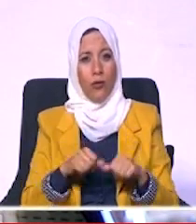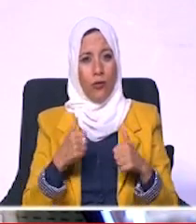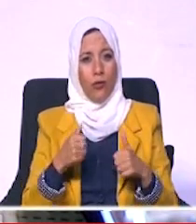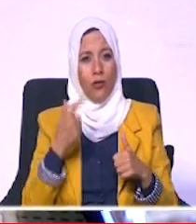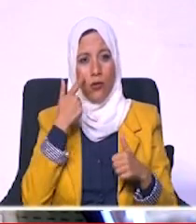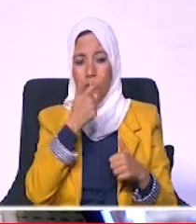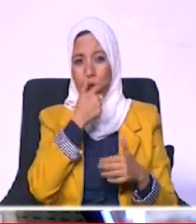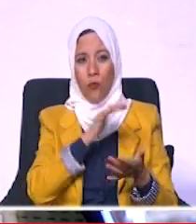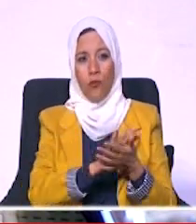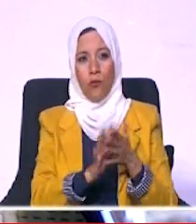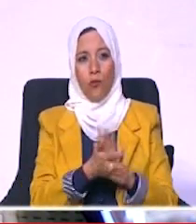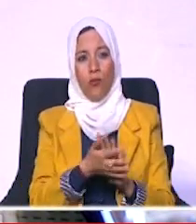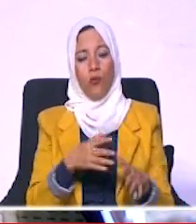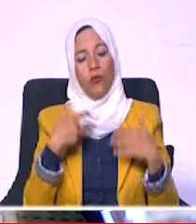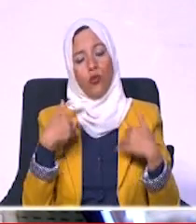ان كل حاجه راحت.